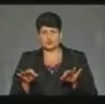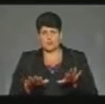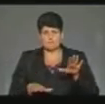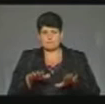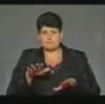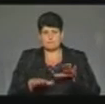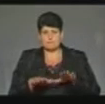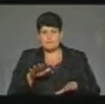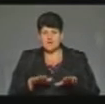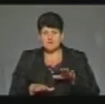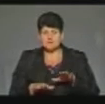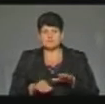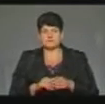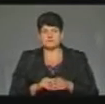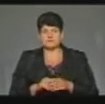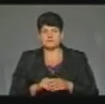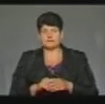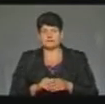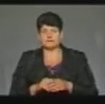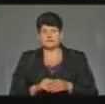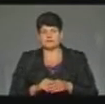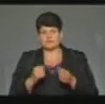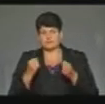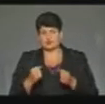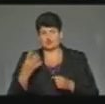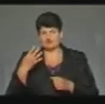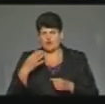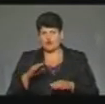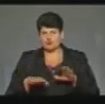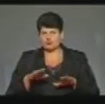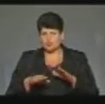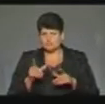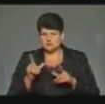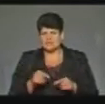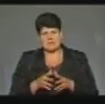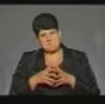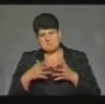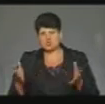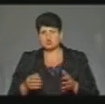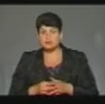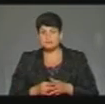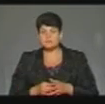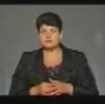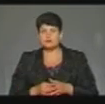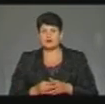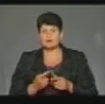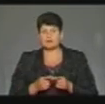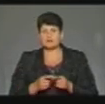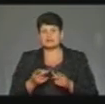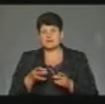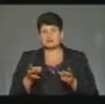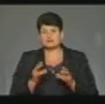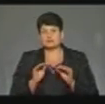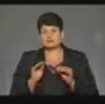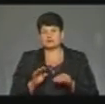масу, от, вантаж, там по 40 тонн, які їздили, і більше. От, подання, там потрібно